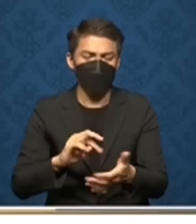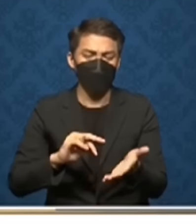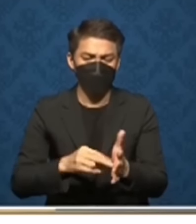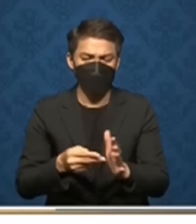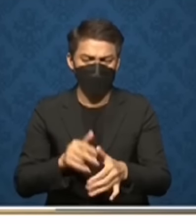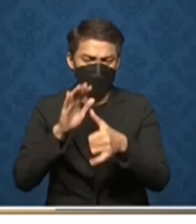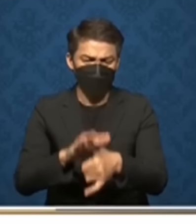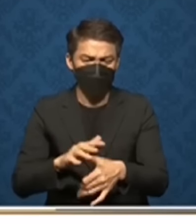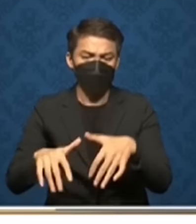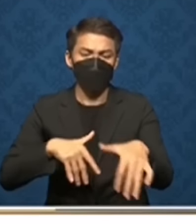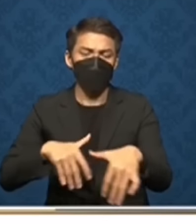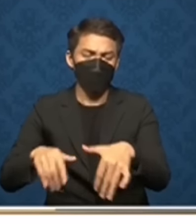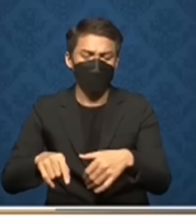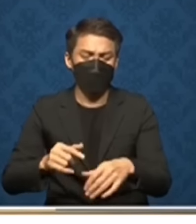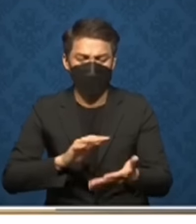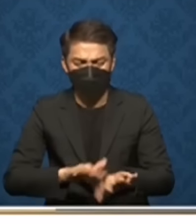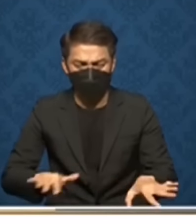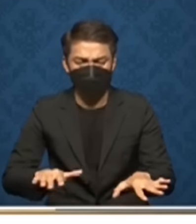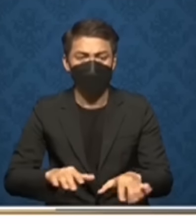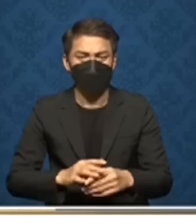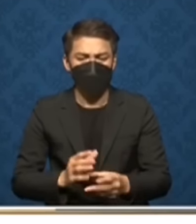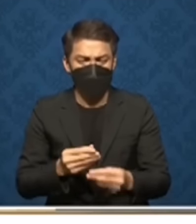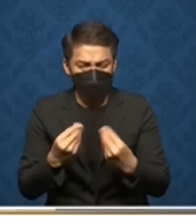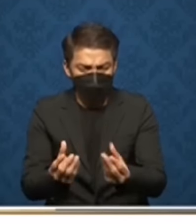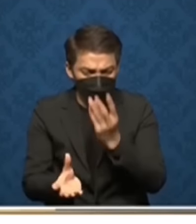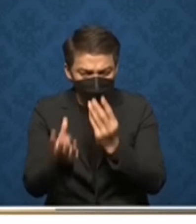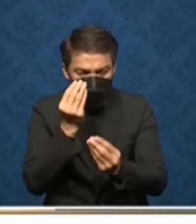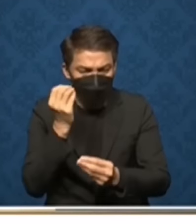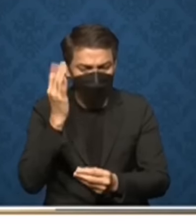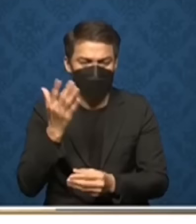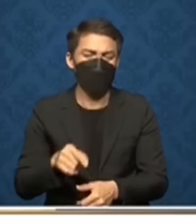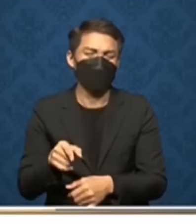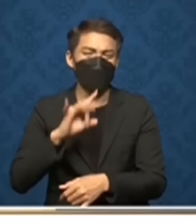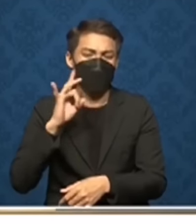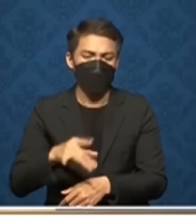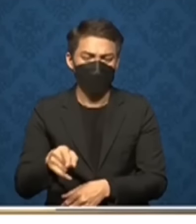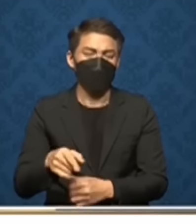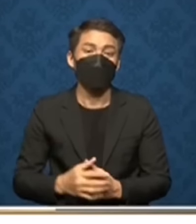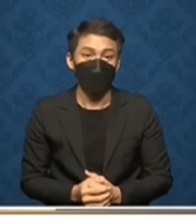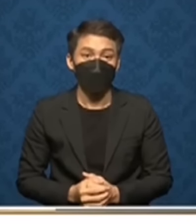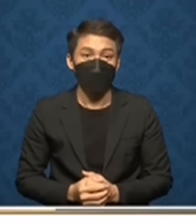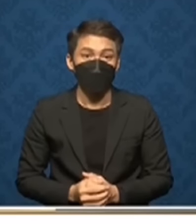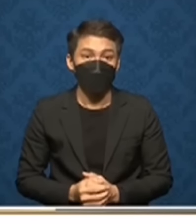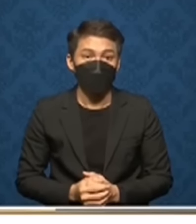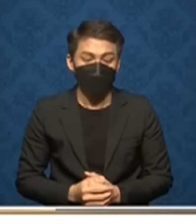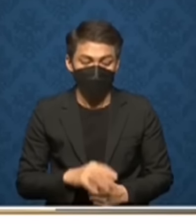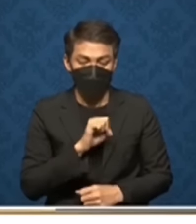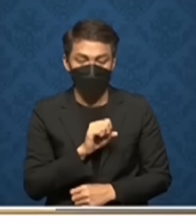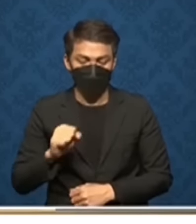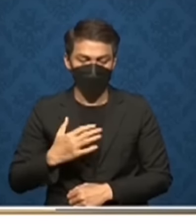ความรู้สสของผมไปเยี่ยมชาวบ้านมาที่บันนังสตาพบว่าในบ้